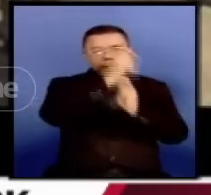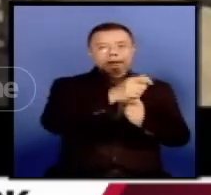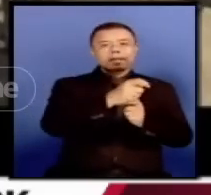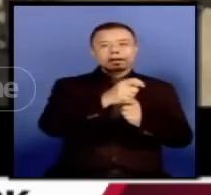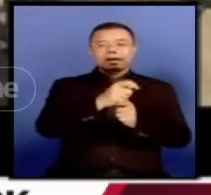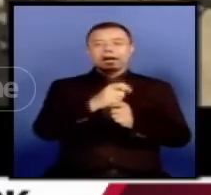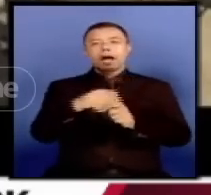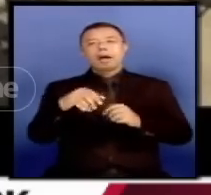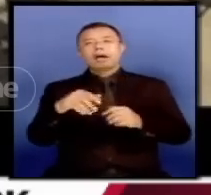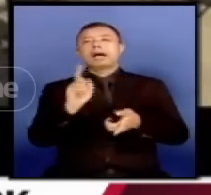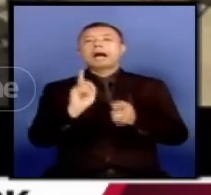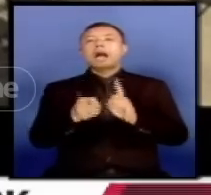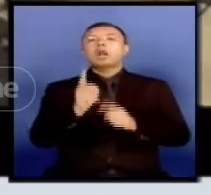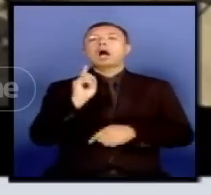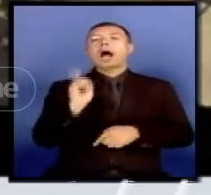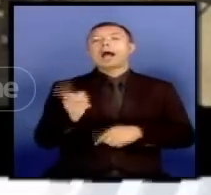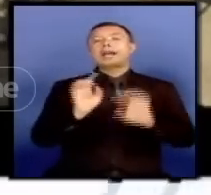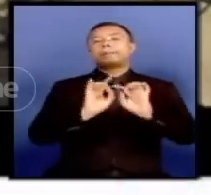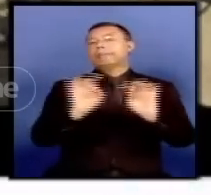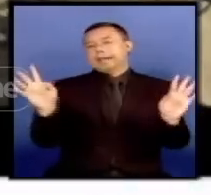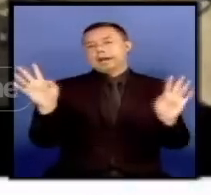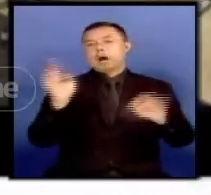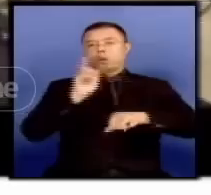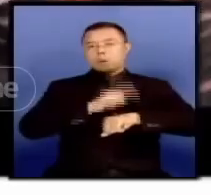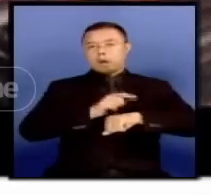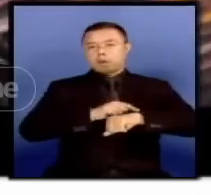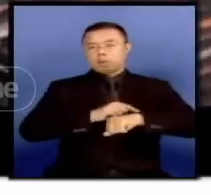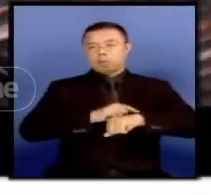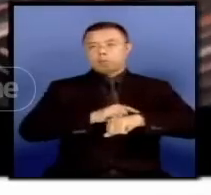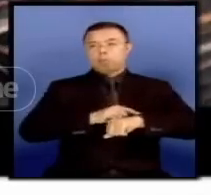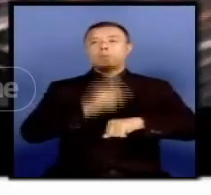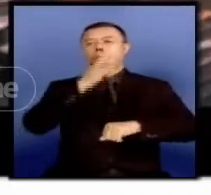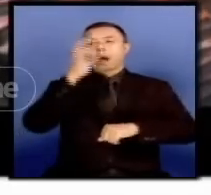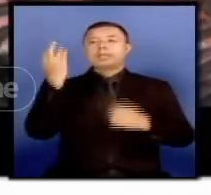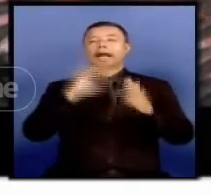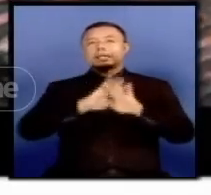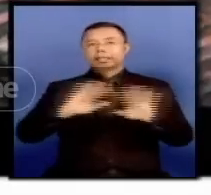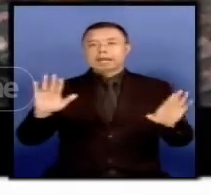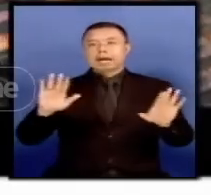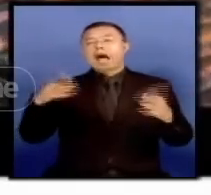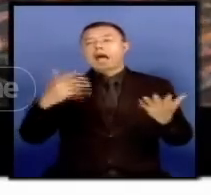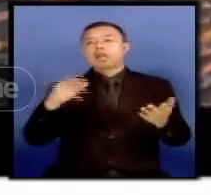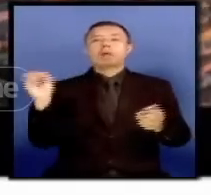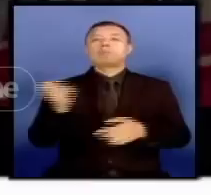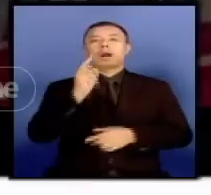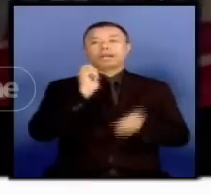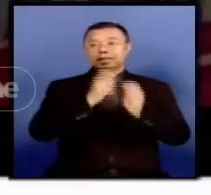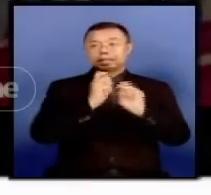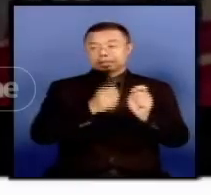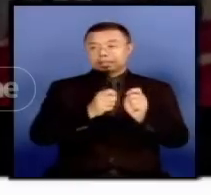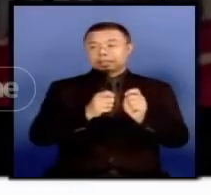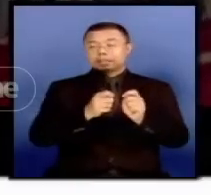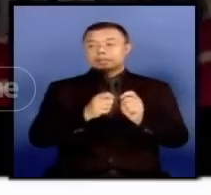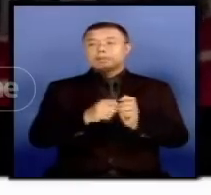menghargai apabila terjadi perbedaan keputusan akan pelaksanaan Idul Fitri,